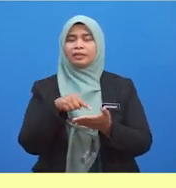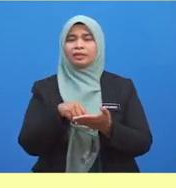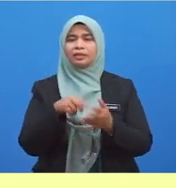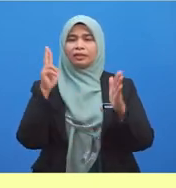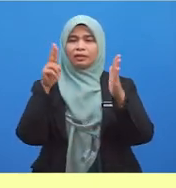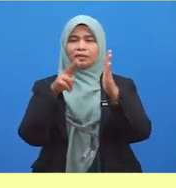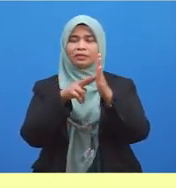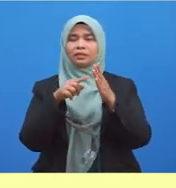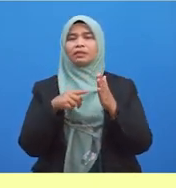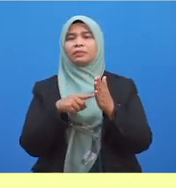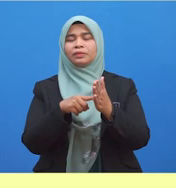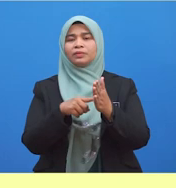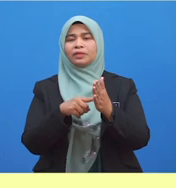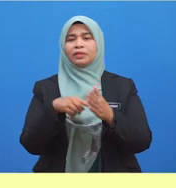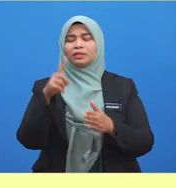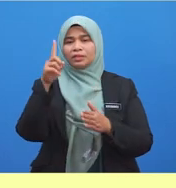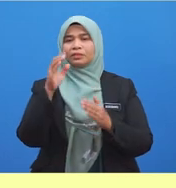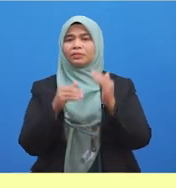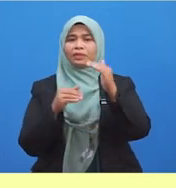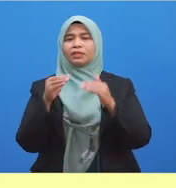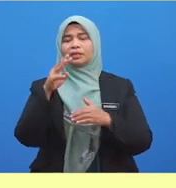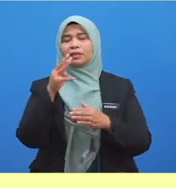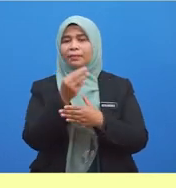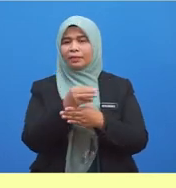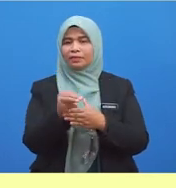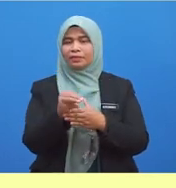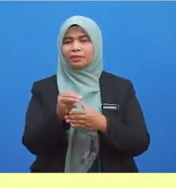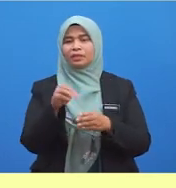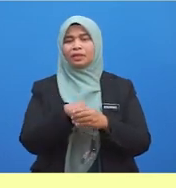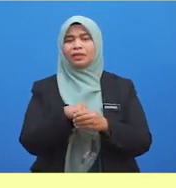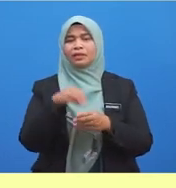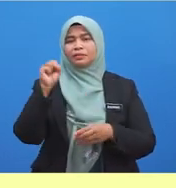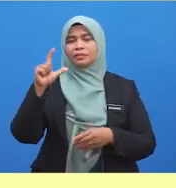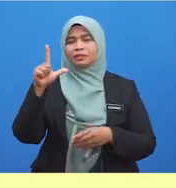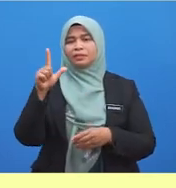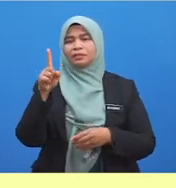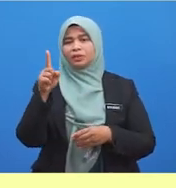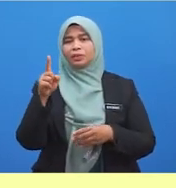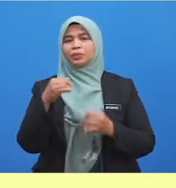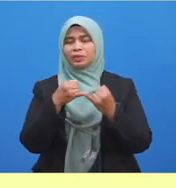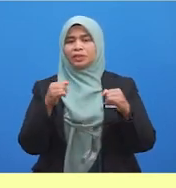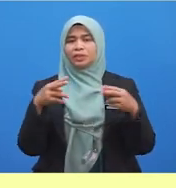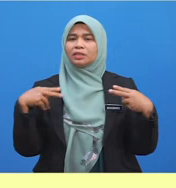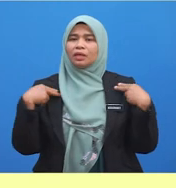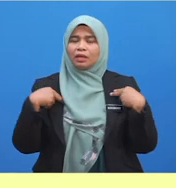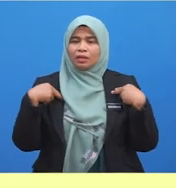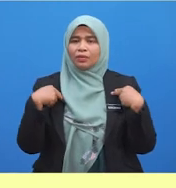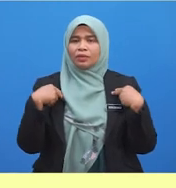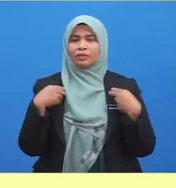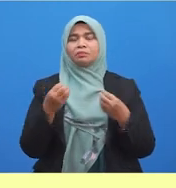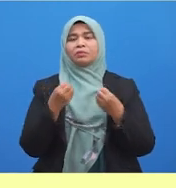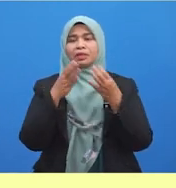sejenis haiwan. Berapakah bilangan kromosom sel anak selepas pembahagian ini?